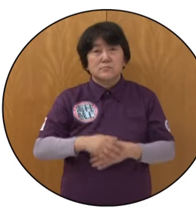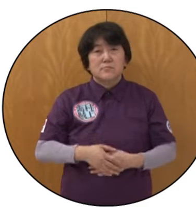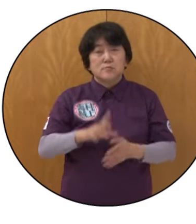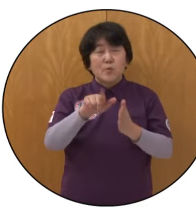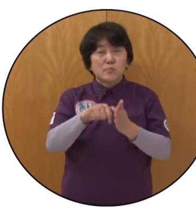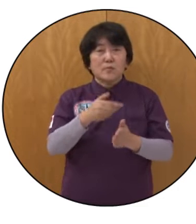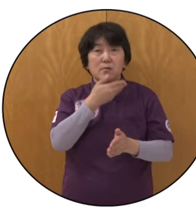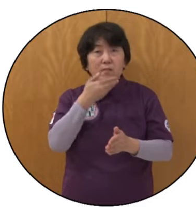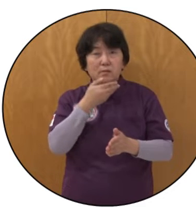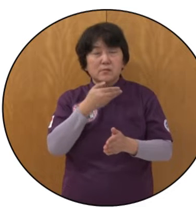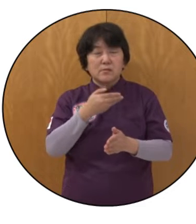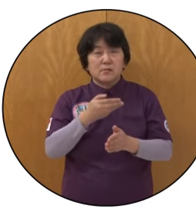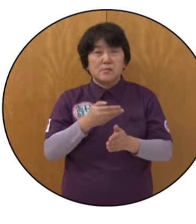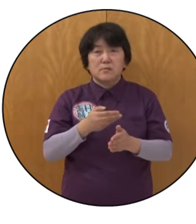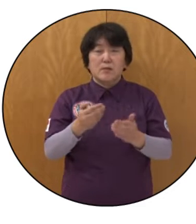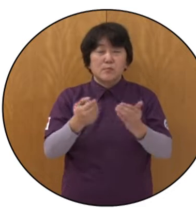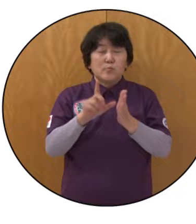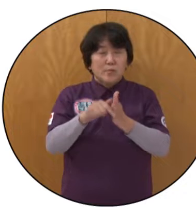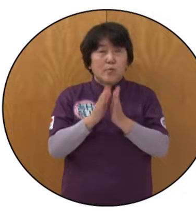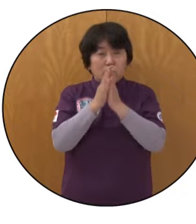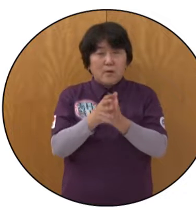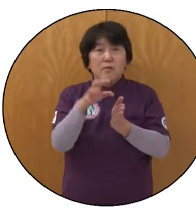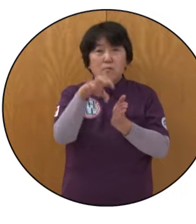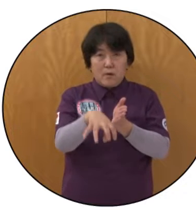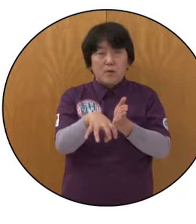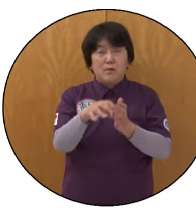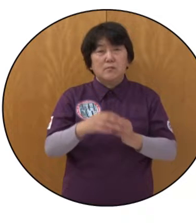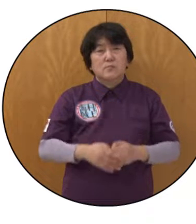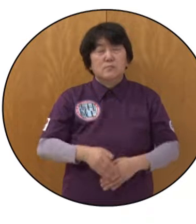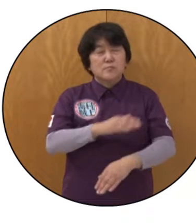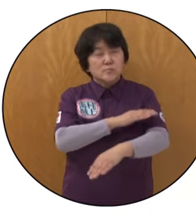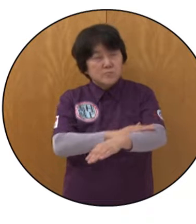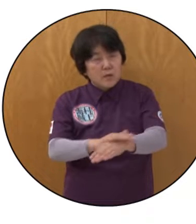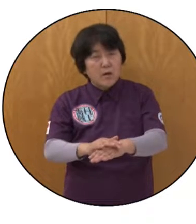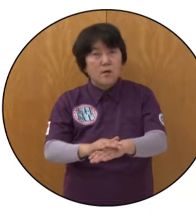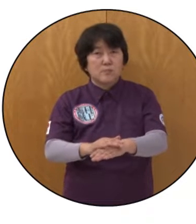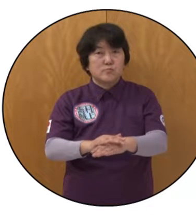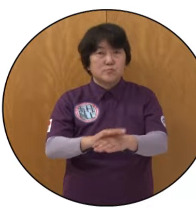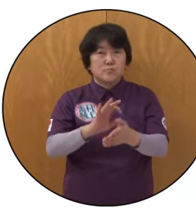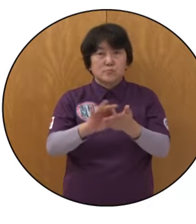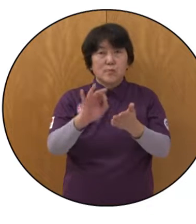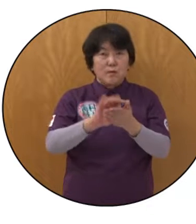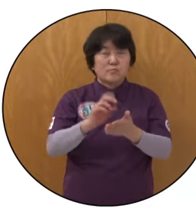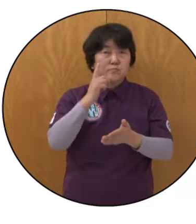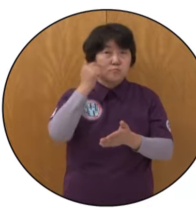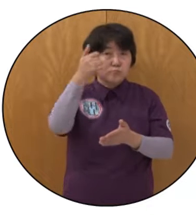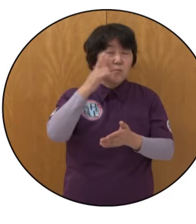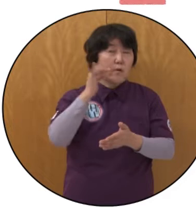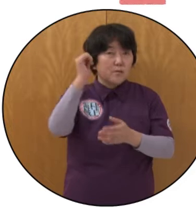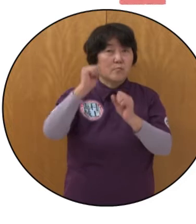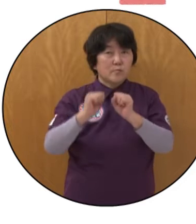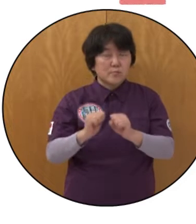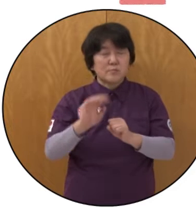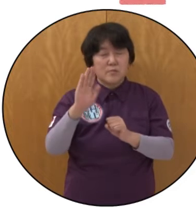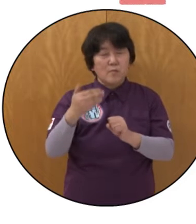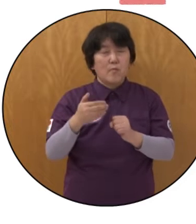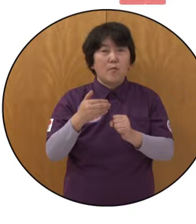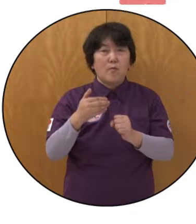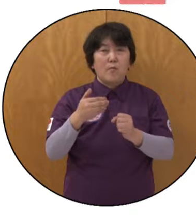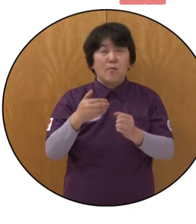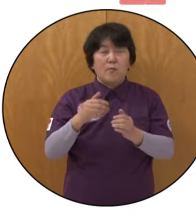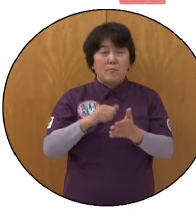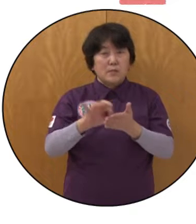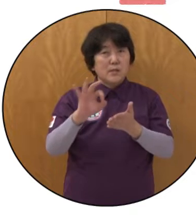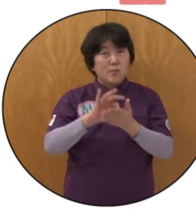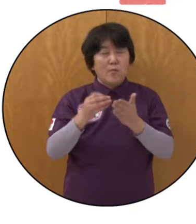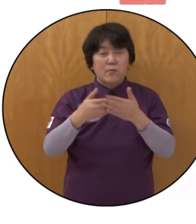ときに便利なのが一時預かりです。上手に利用されているママ、パパも増えていますが、まだ利用したことの